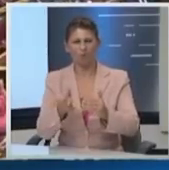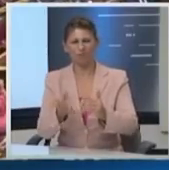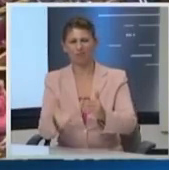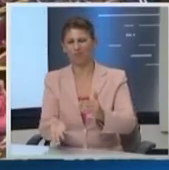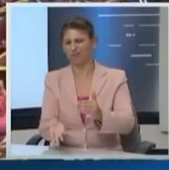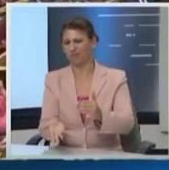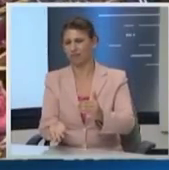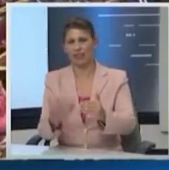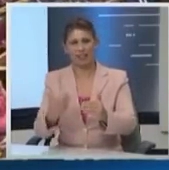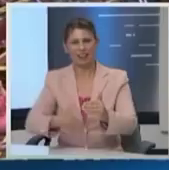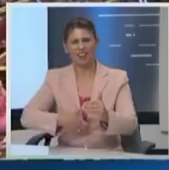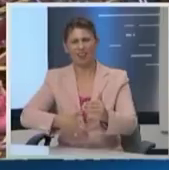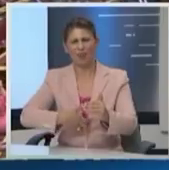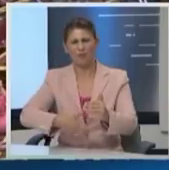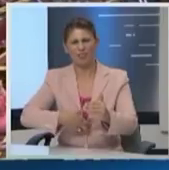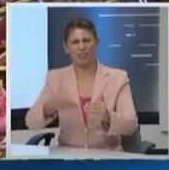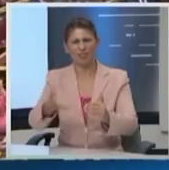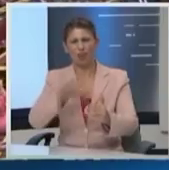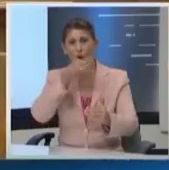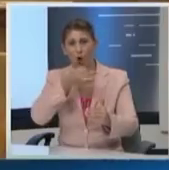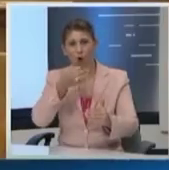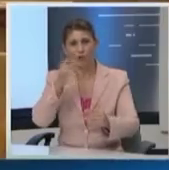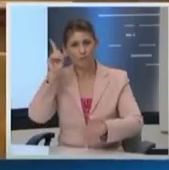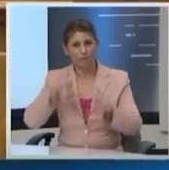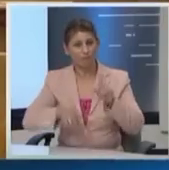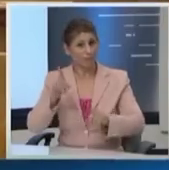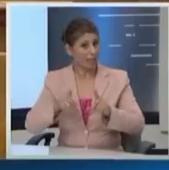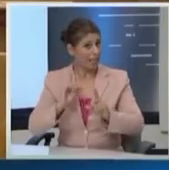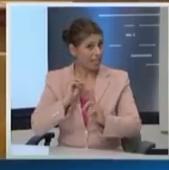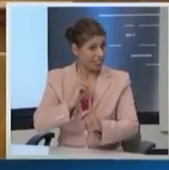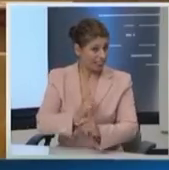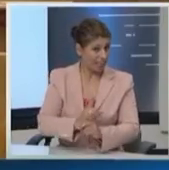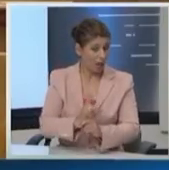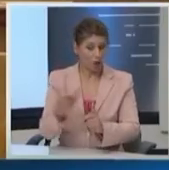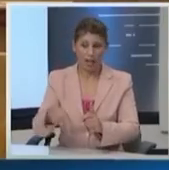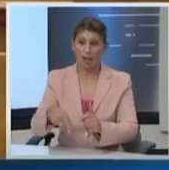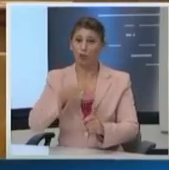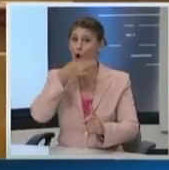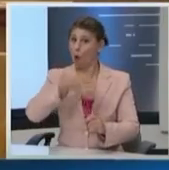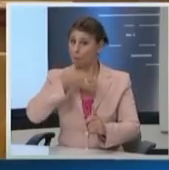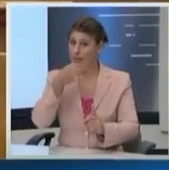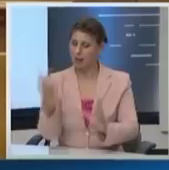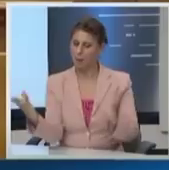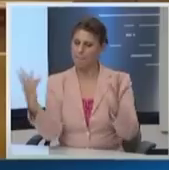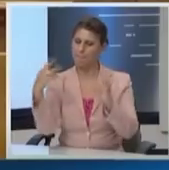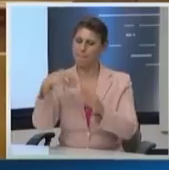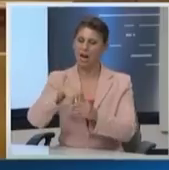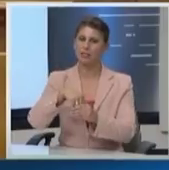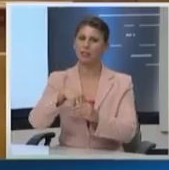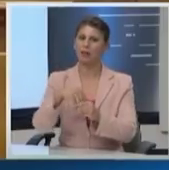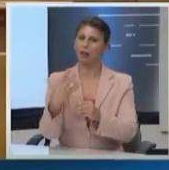να έχει και μια δόση κωμικότητας ο λόγος, ιδίως όταν διανθίζεται από αυτές τις